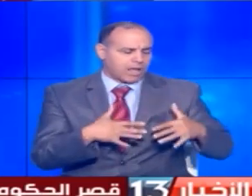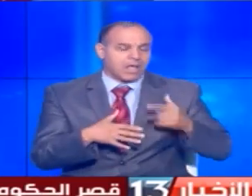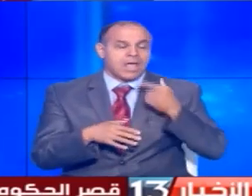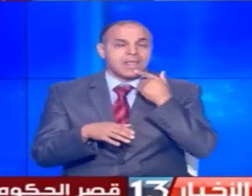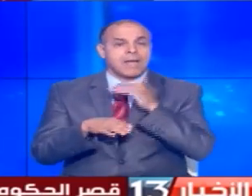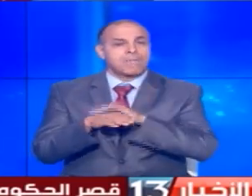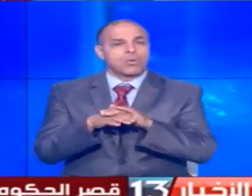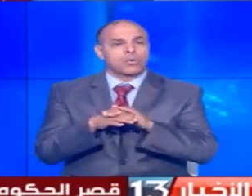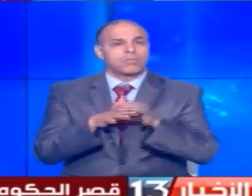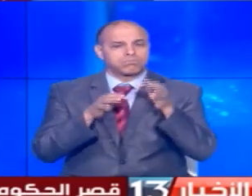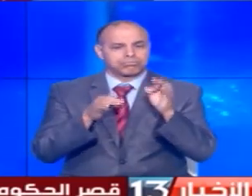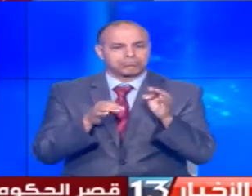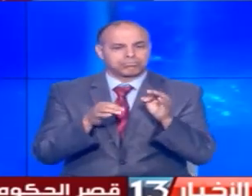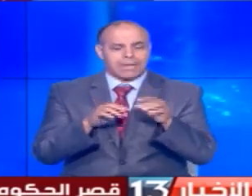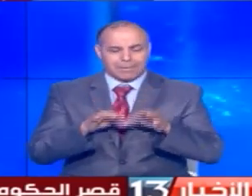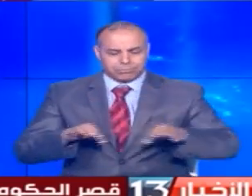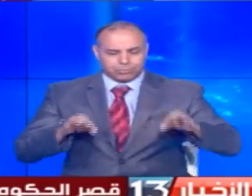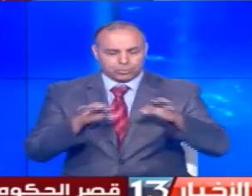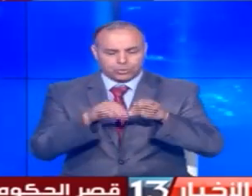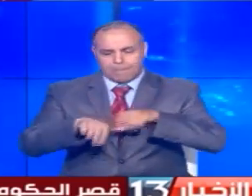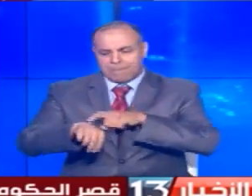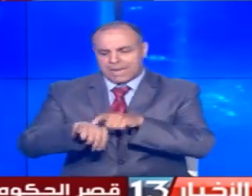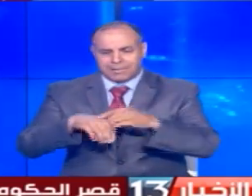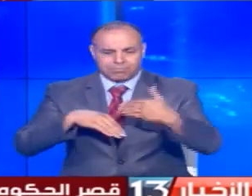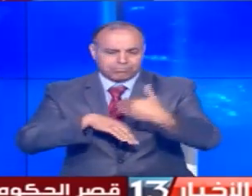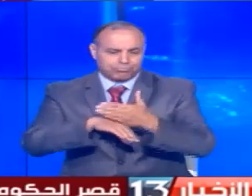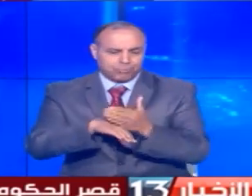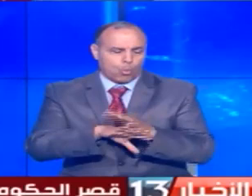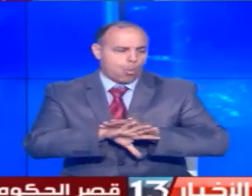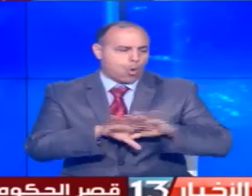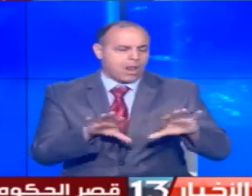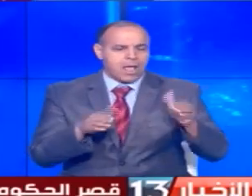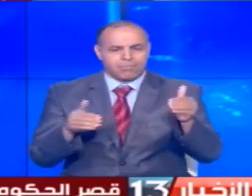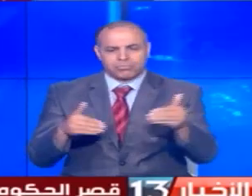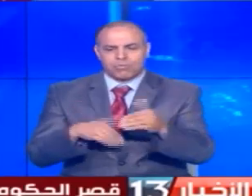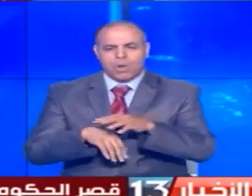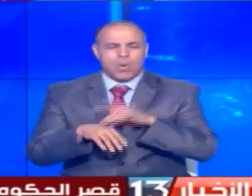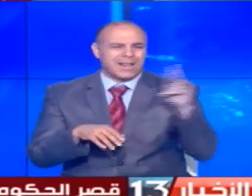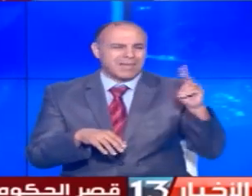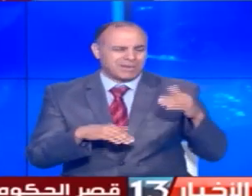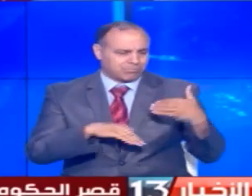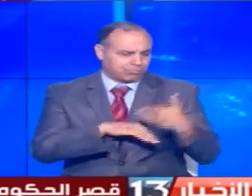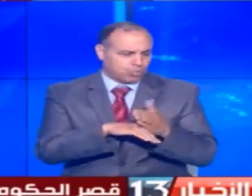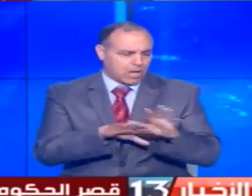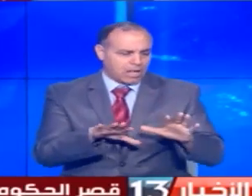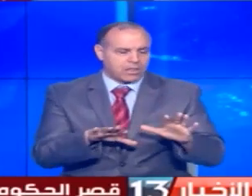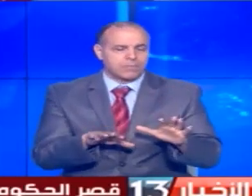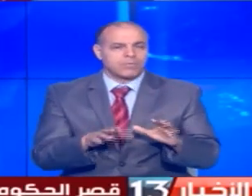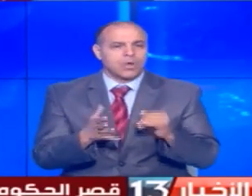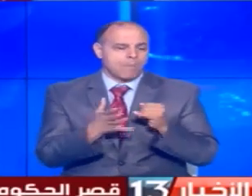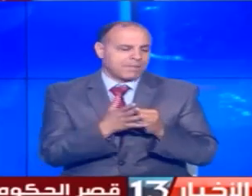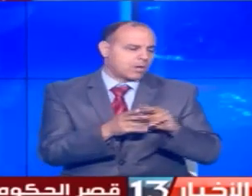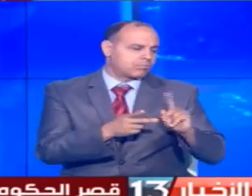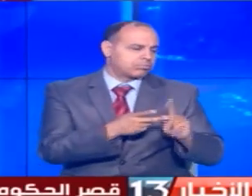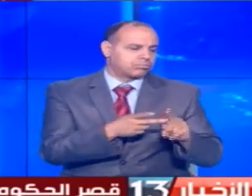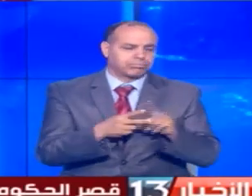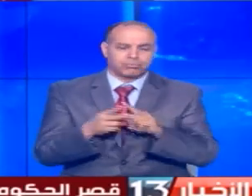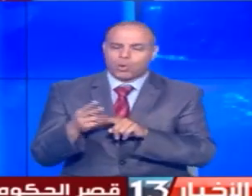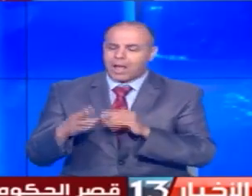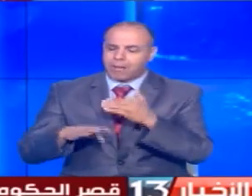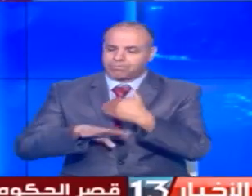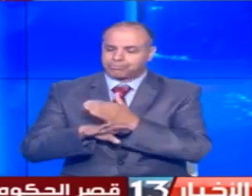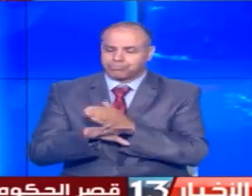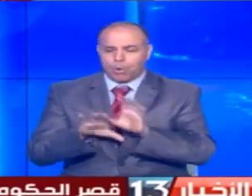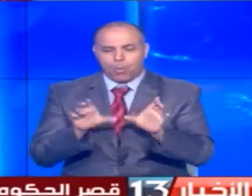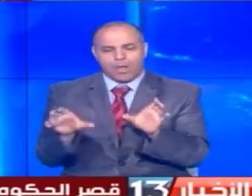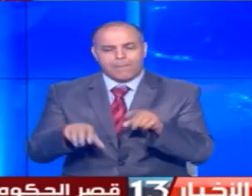تتعلق بضبط الحدود الترابية لبلديات بشلي جرسين البليدات بولاية قبلي وبير لحفي والمنصورة ومنزل بوزيان وجلمة